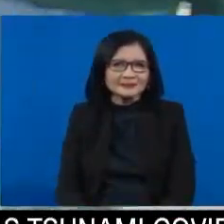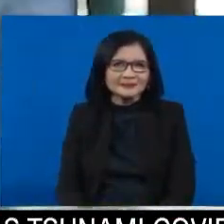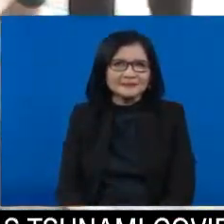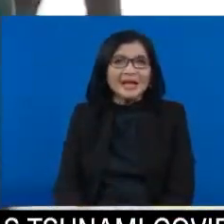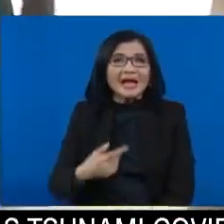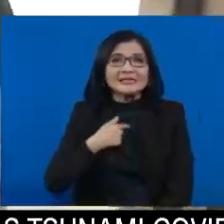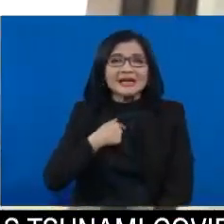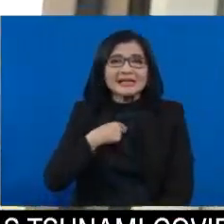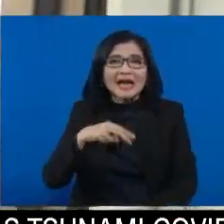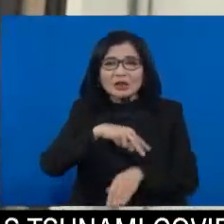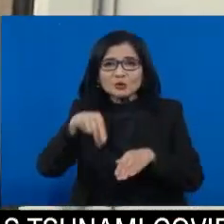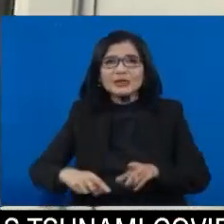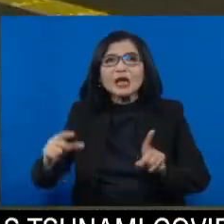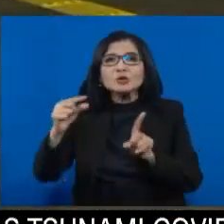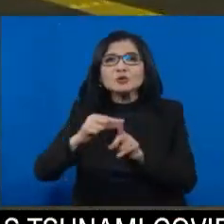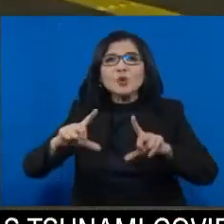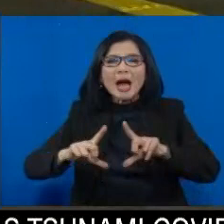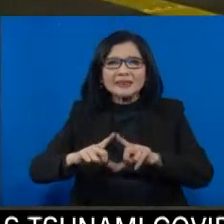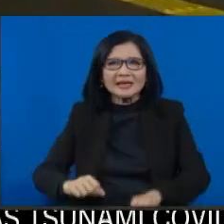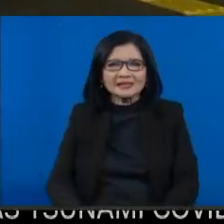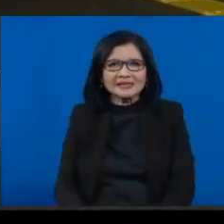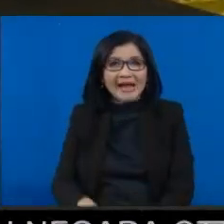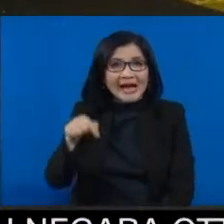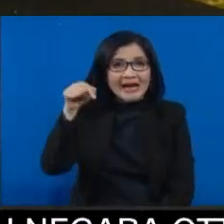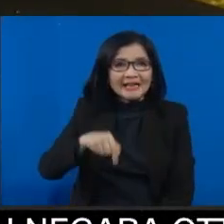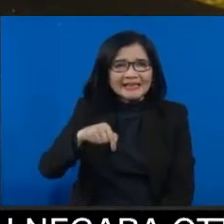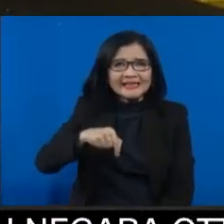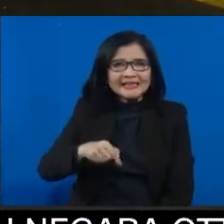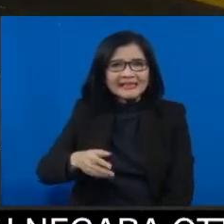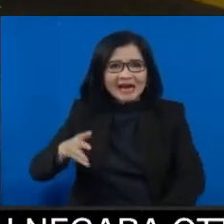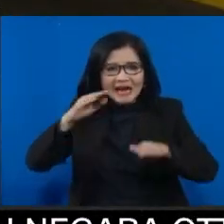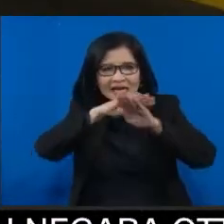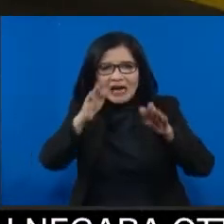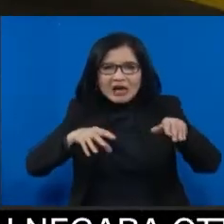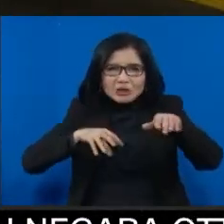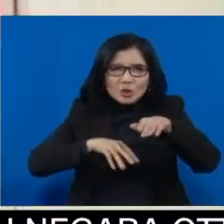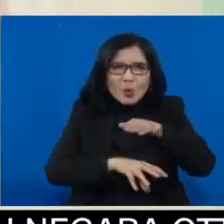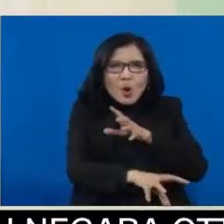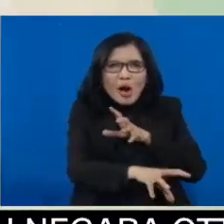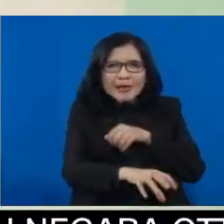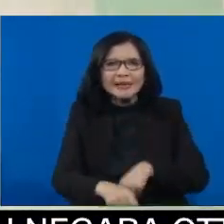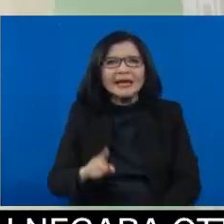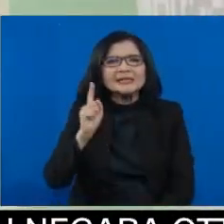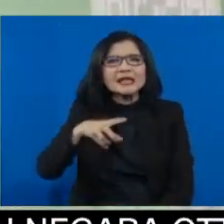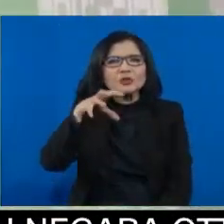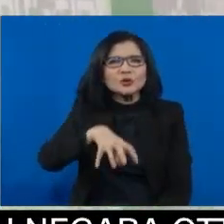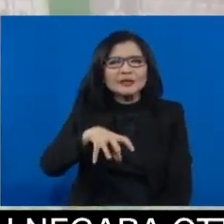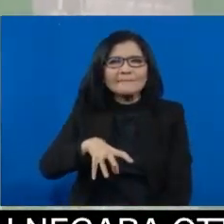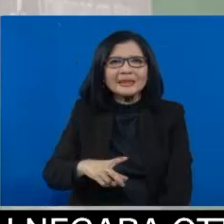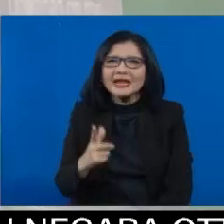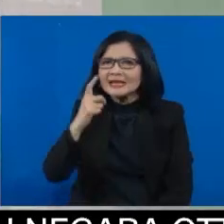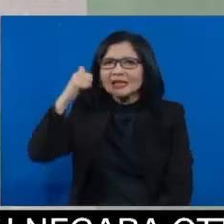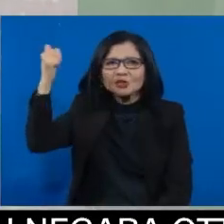Saya turun di kawasan Dukuh Atas. Nah, ini dia terowongan Kendal, tempat yang merupakan salah satu lokasi ikonik